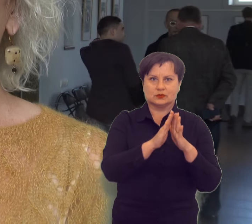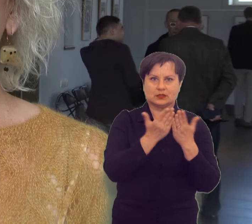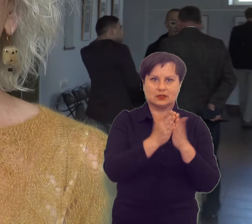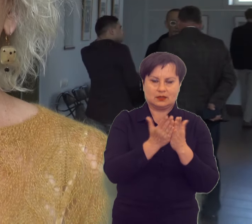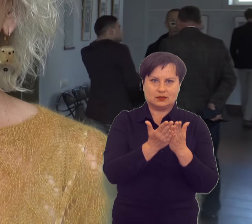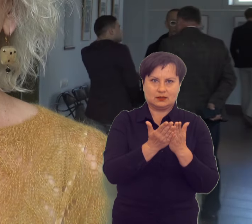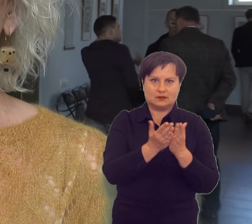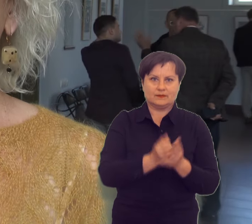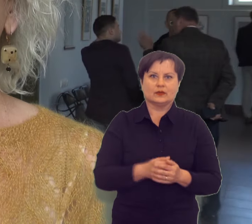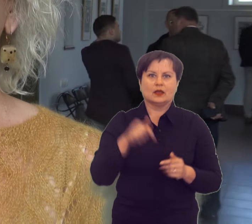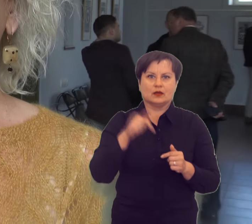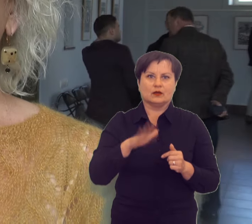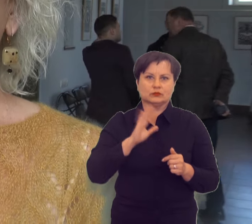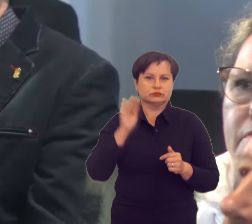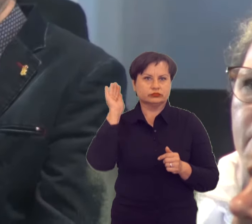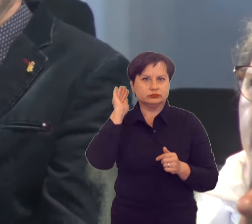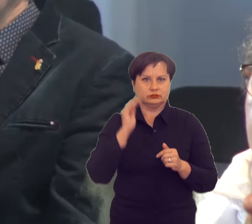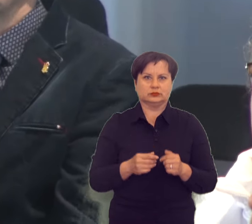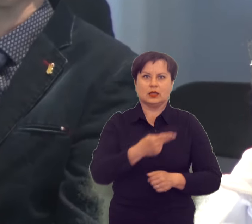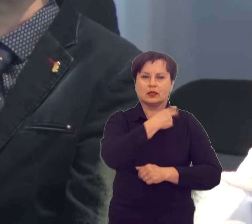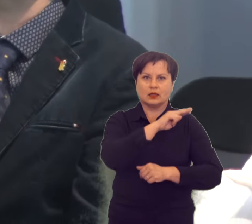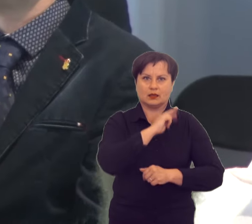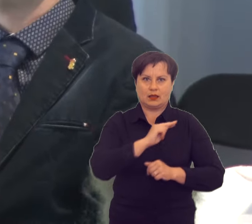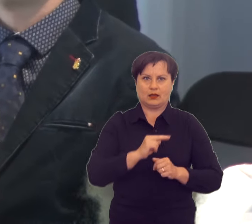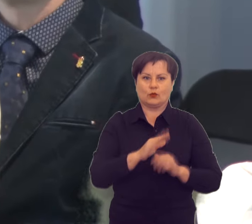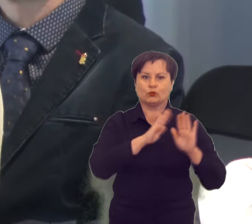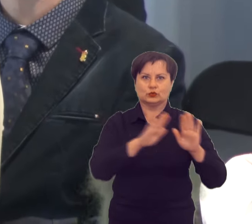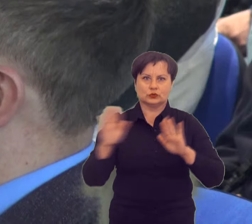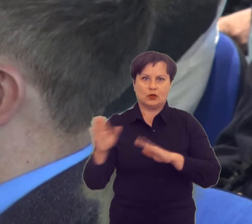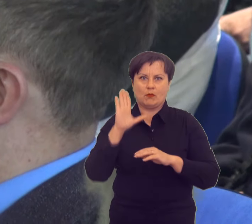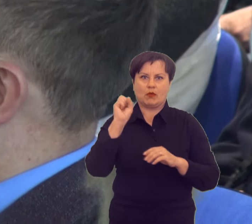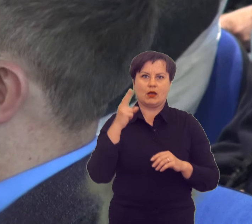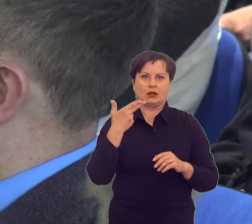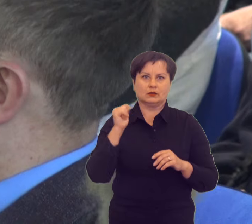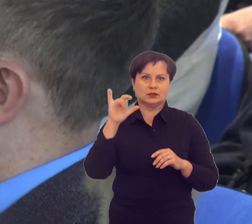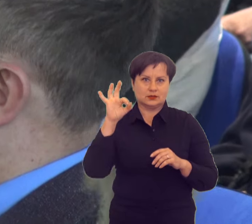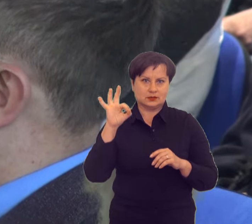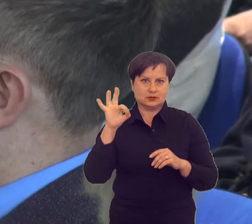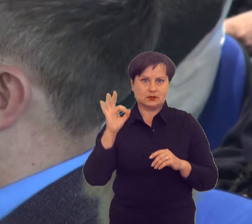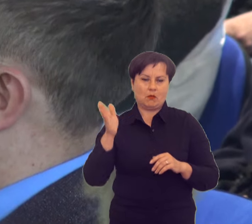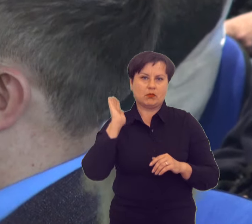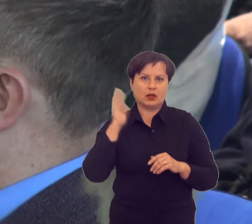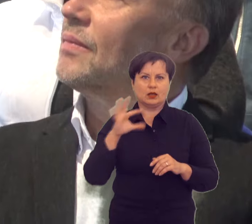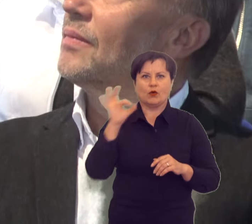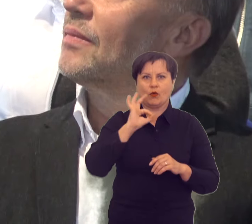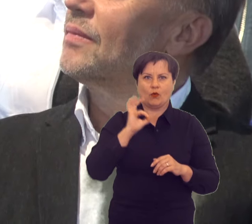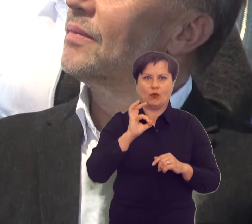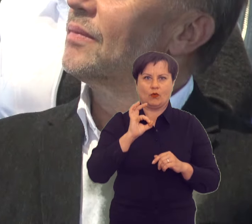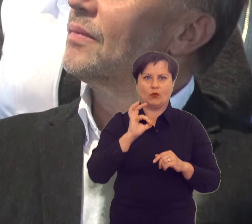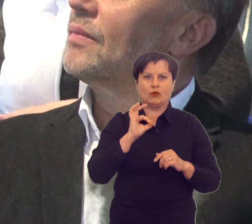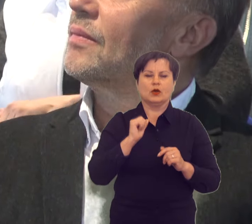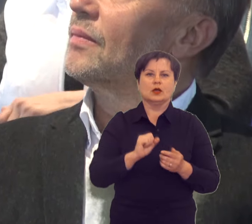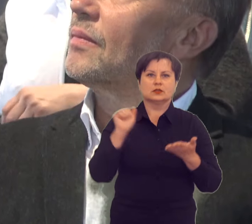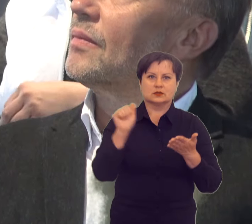Kėdainių krašto muziejaus muziejininko Vaido Banio paskaitėlę apie spaudos draudimo